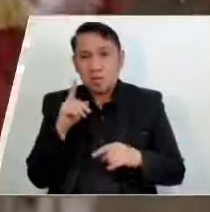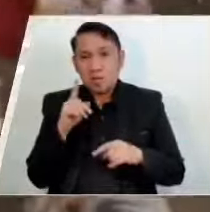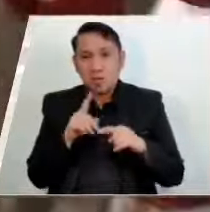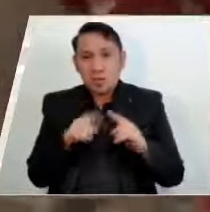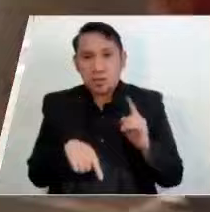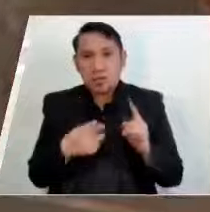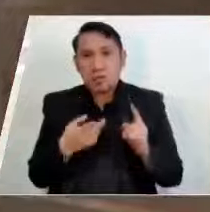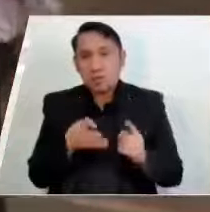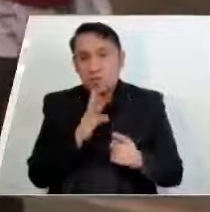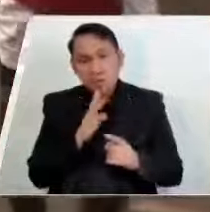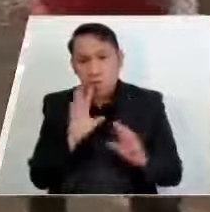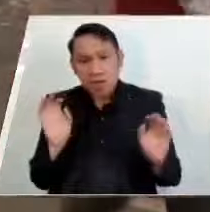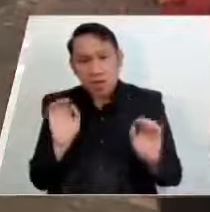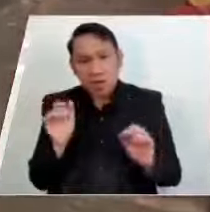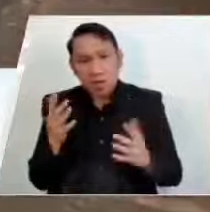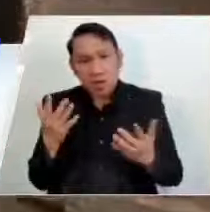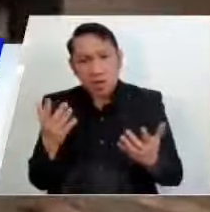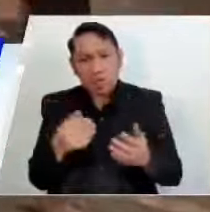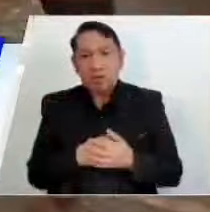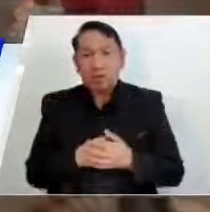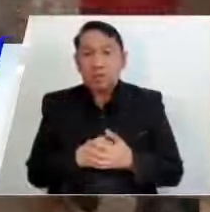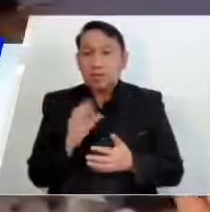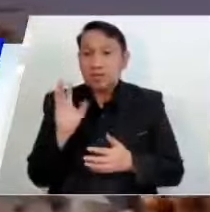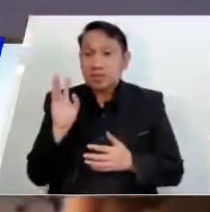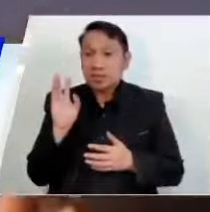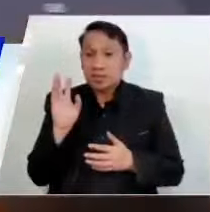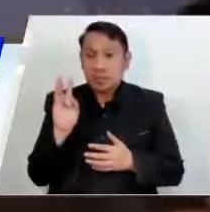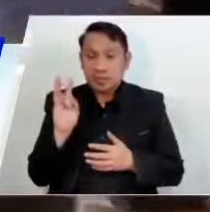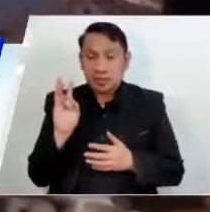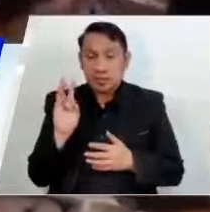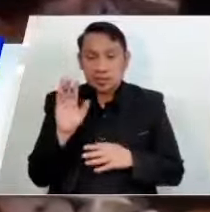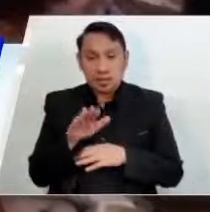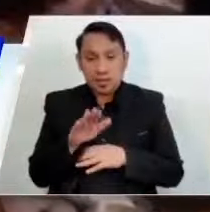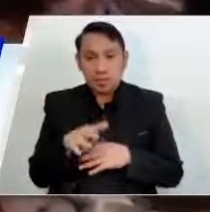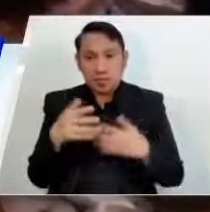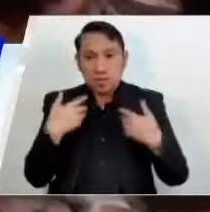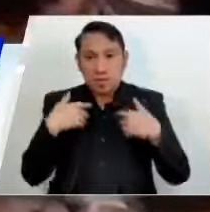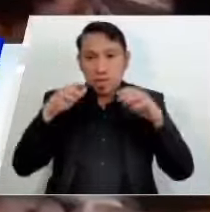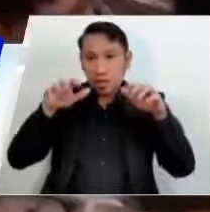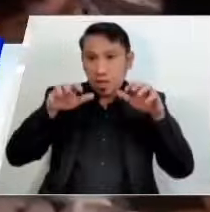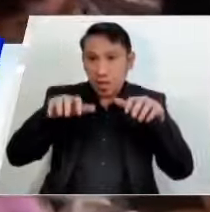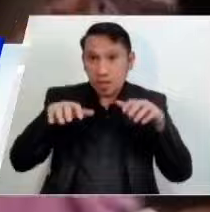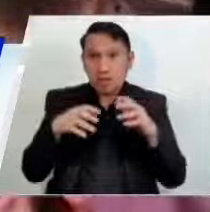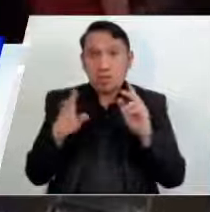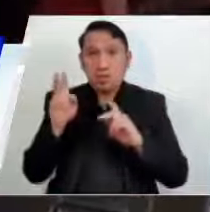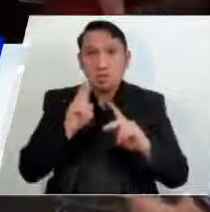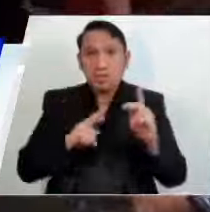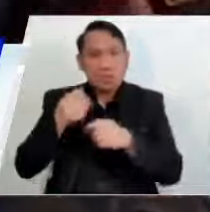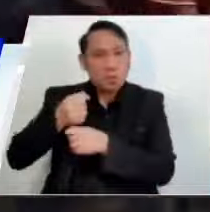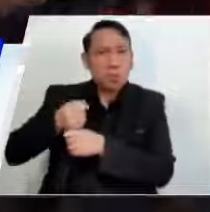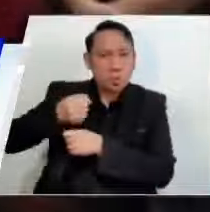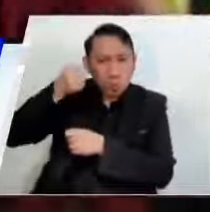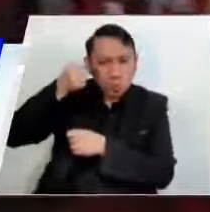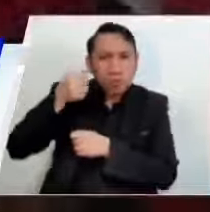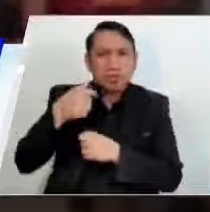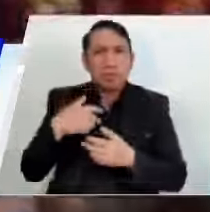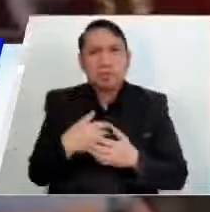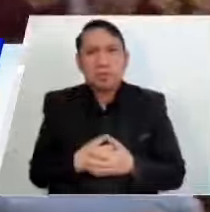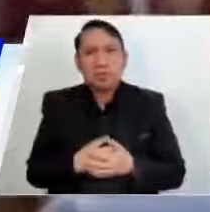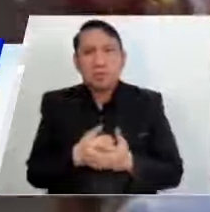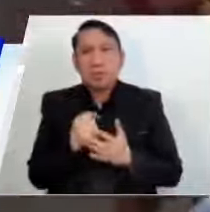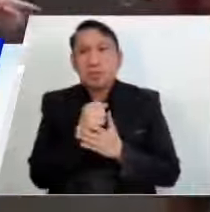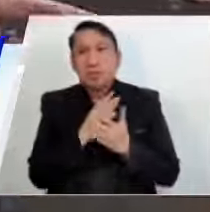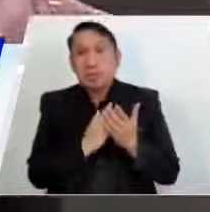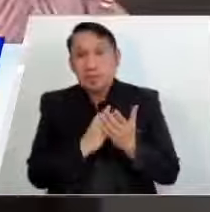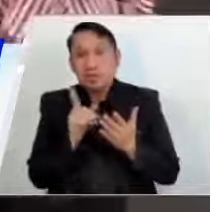makapagsalita. Bandang alas 5 ng hapon, umulan kaya kanya-kanyang hanap ng masisilungan ng mga deboto. Ang ilan matiyagang